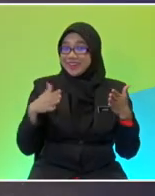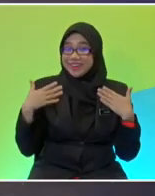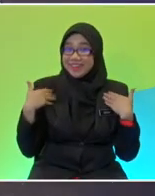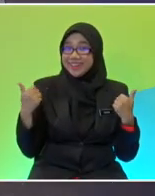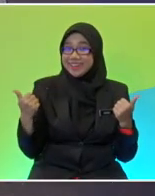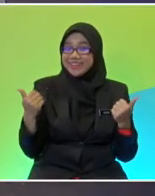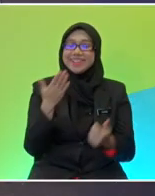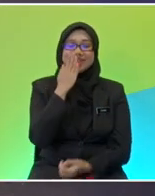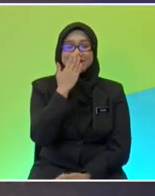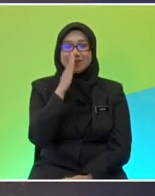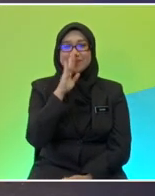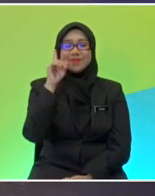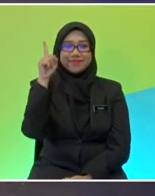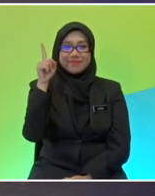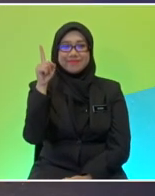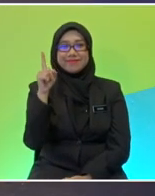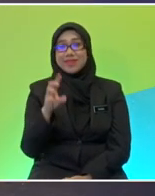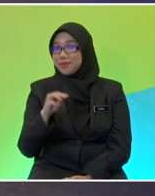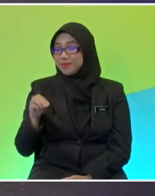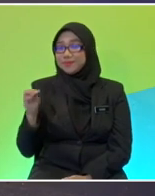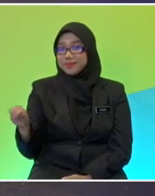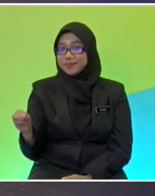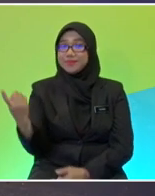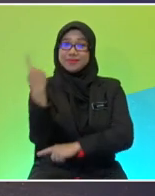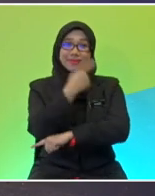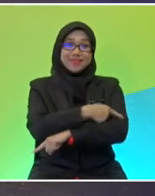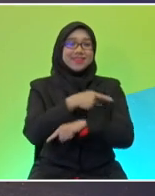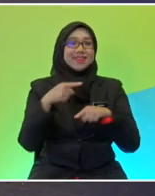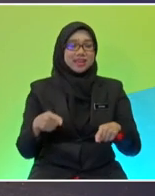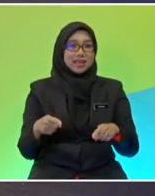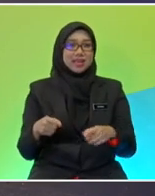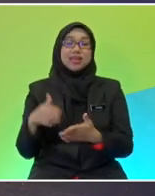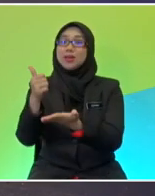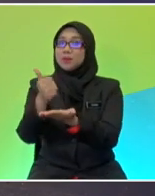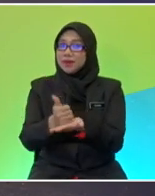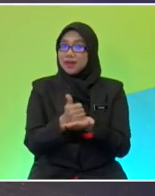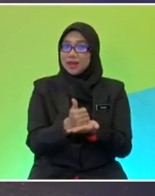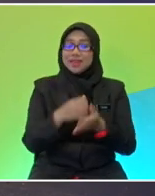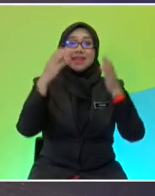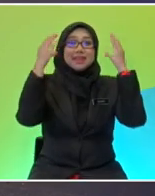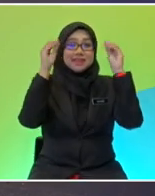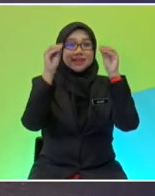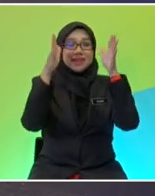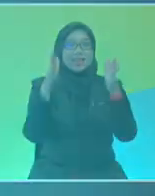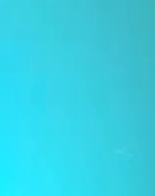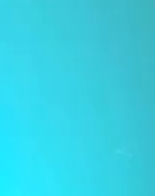oke baiklah murid-muri dan hari ini kita juga dibantu oleh cewek gusuhana